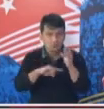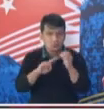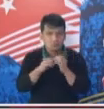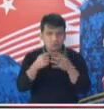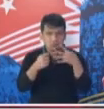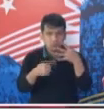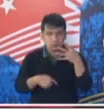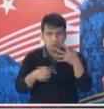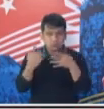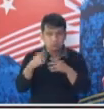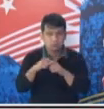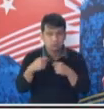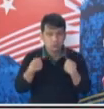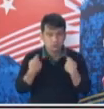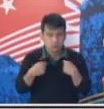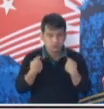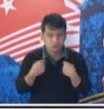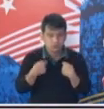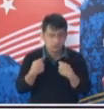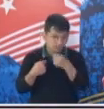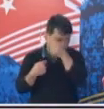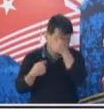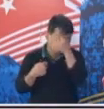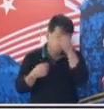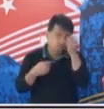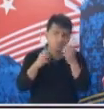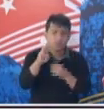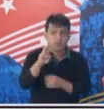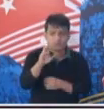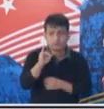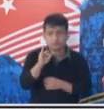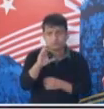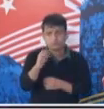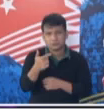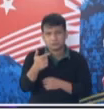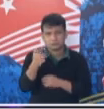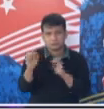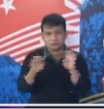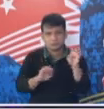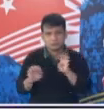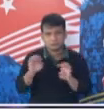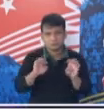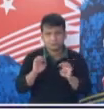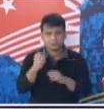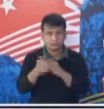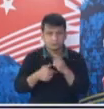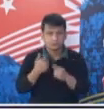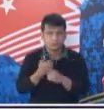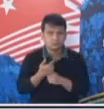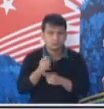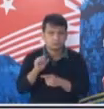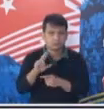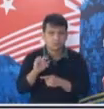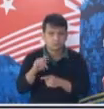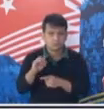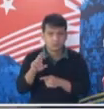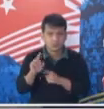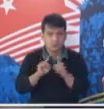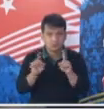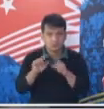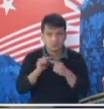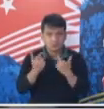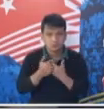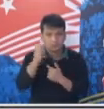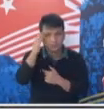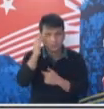Mag-o-open up din ang apat mula noong teenage trainees pa lang sila ng YG Entertainment hanggang sa maging global superstars. Kilala ang grupo sa